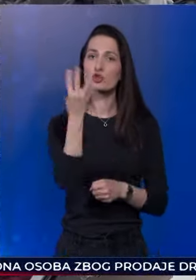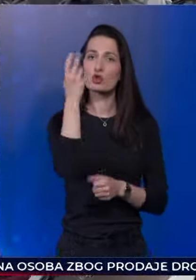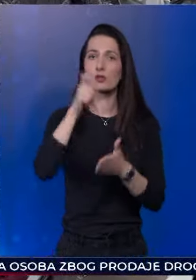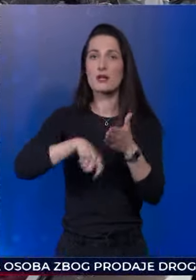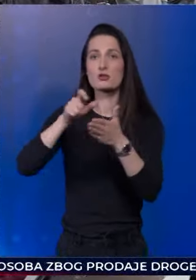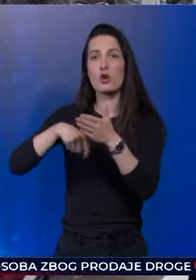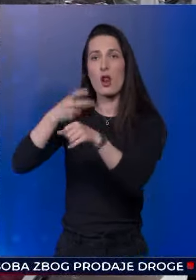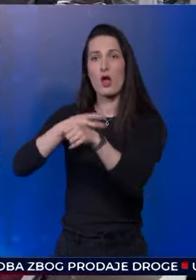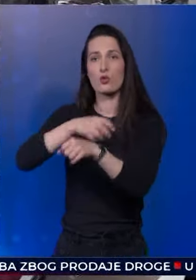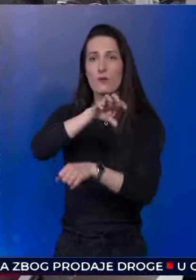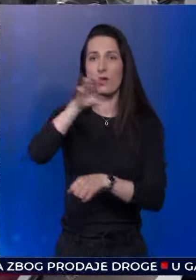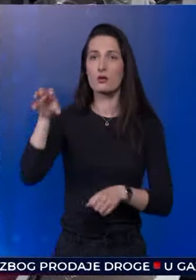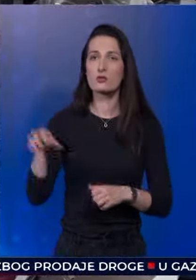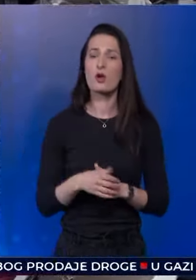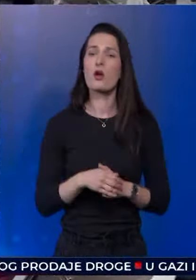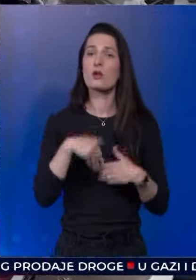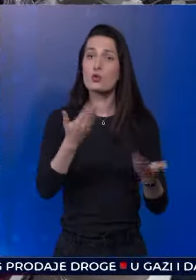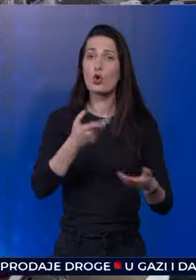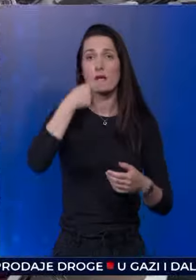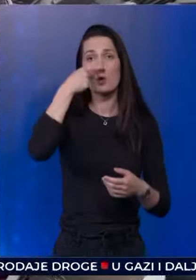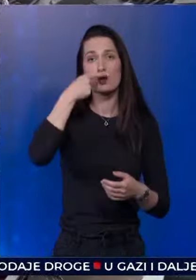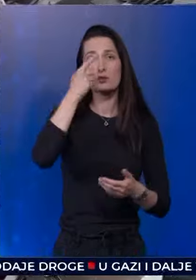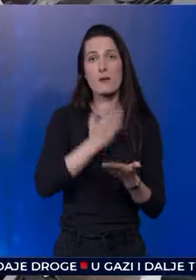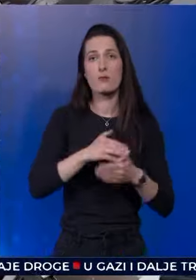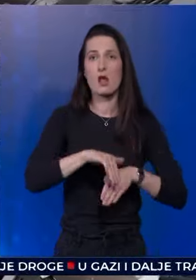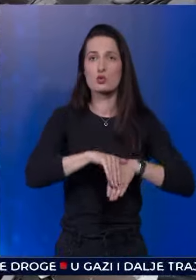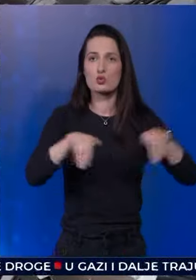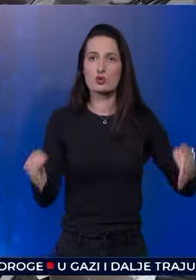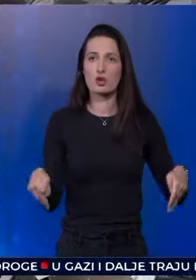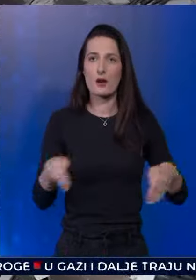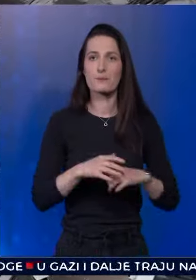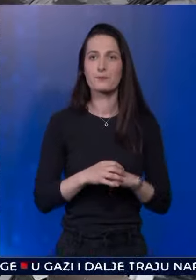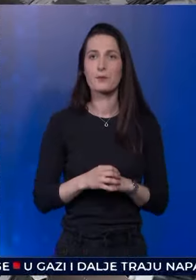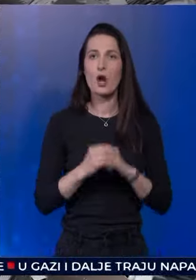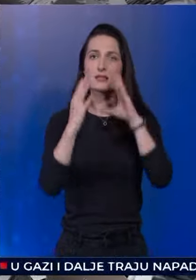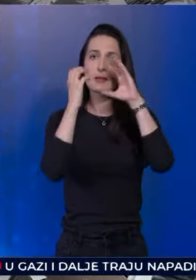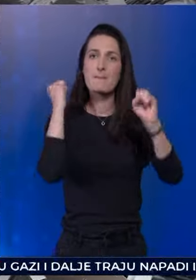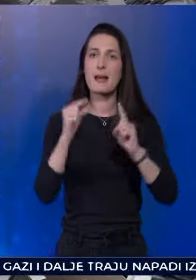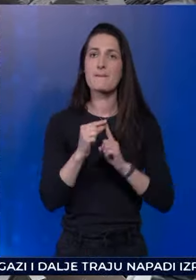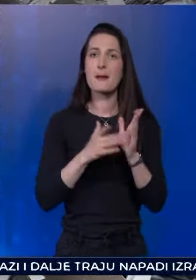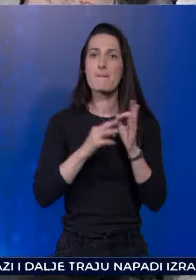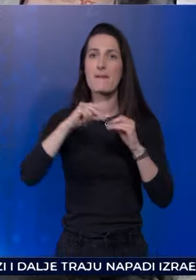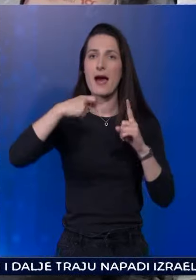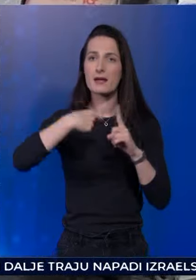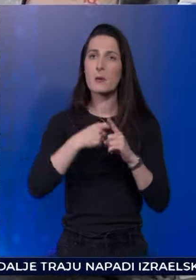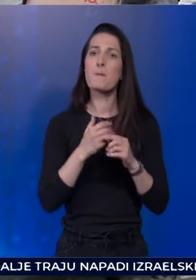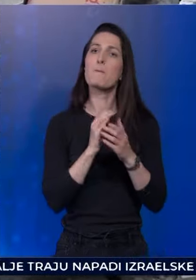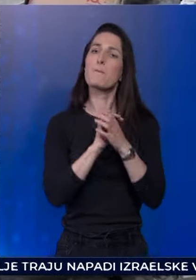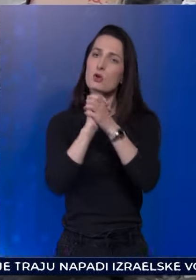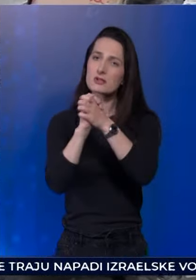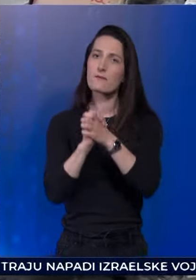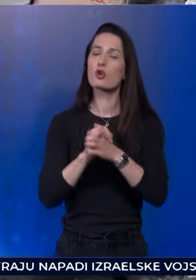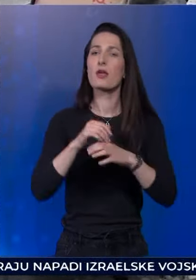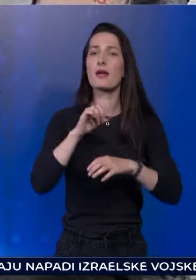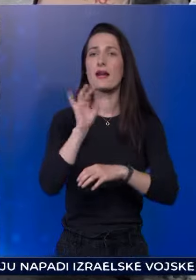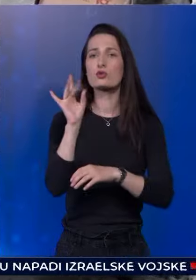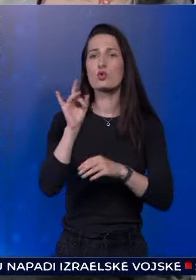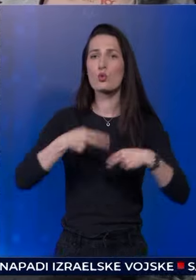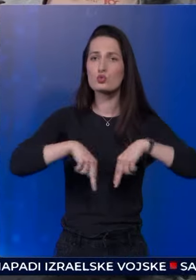ga je 14 članica, dok je Rusija bila suzdržana. Holandski premijer Mark Rutte pozdravio